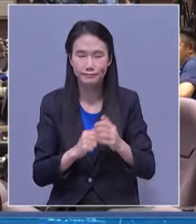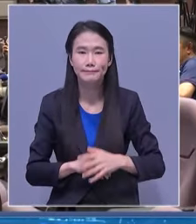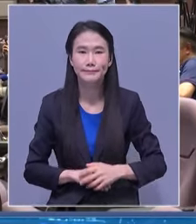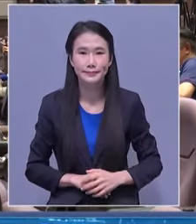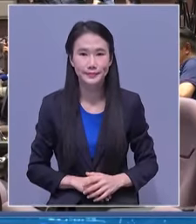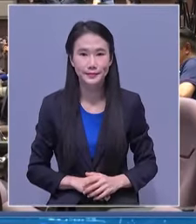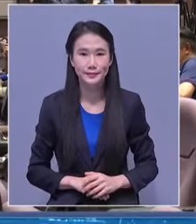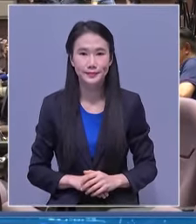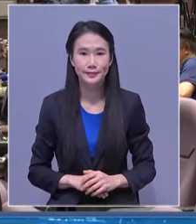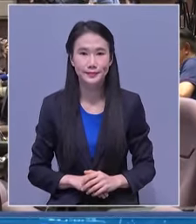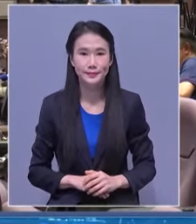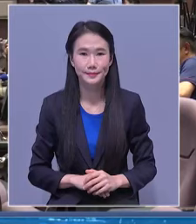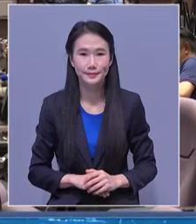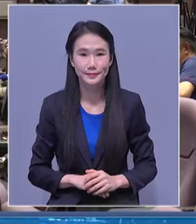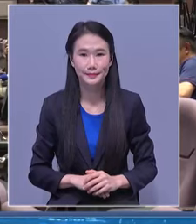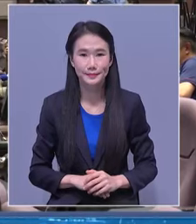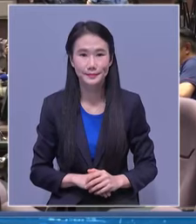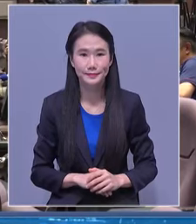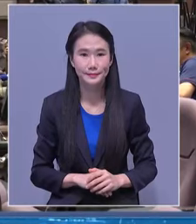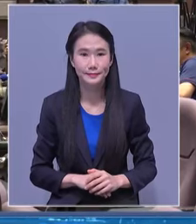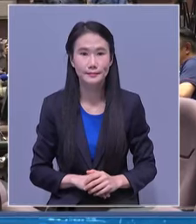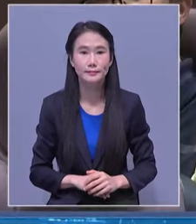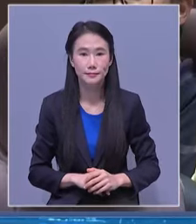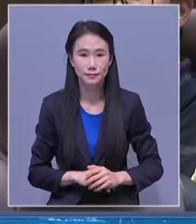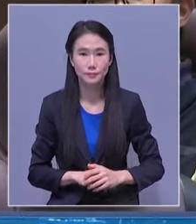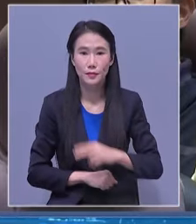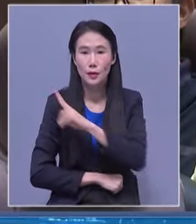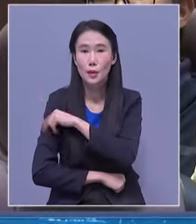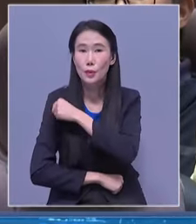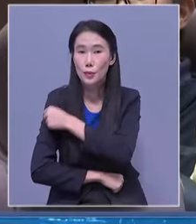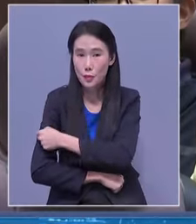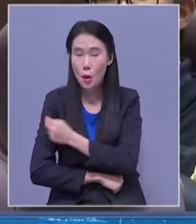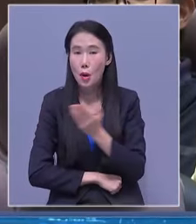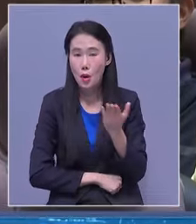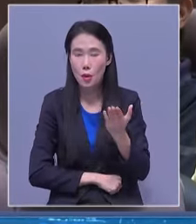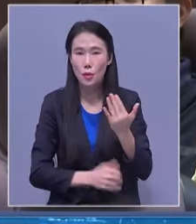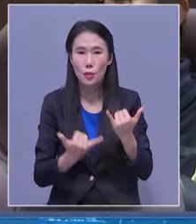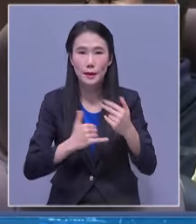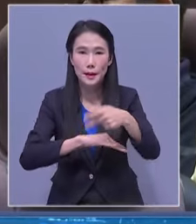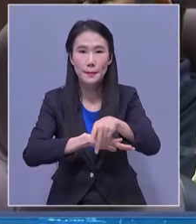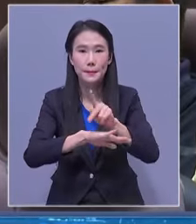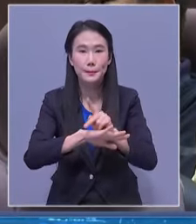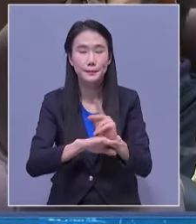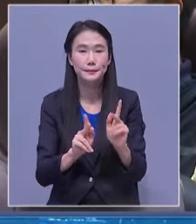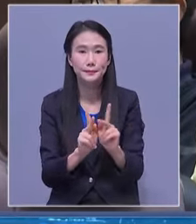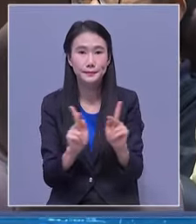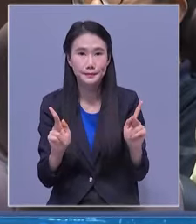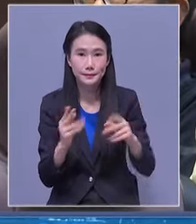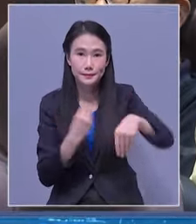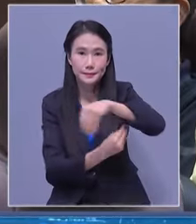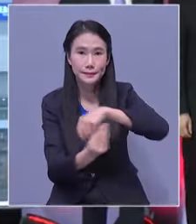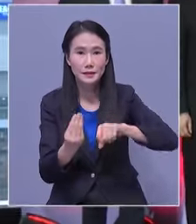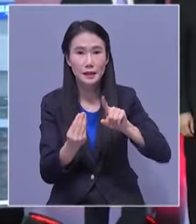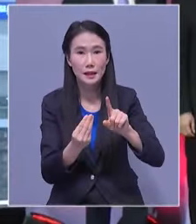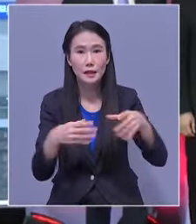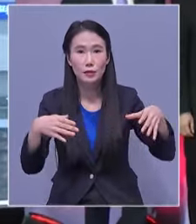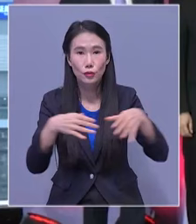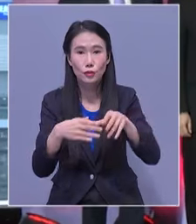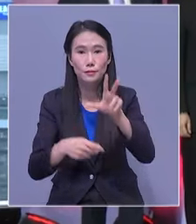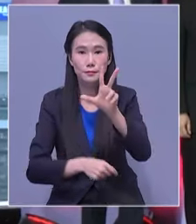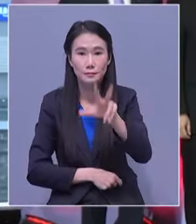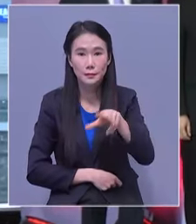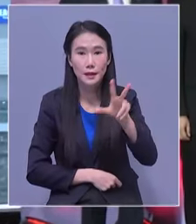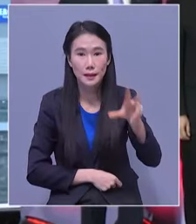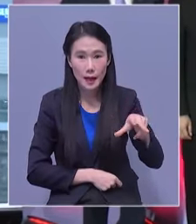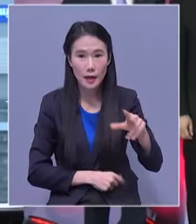ิงขึ้นนะคะซึงคุหมอ พรมมิ หอวคหมอมงี้เป็ประทานคณะกรมการด้านเศรษฐกพกเพื่อไทยกมารวมงาน